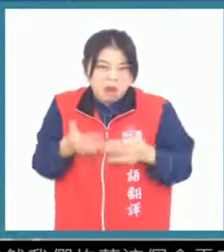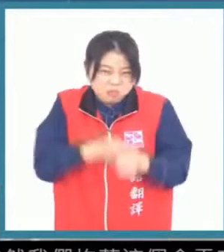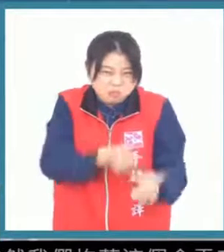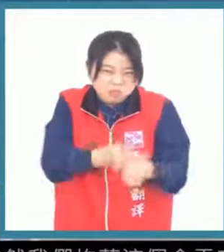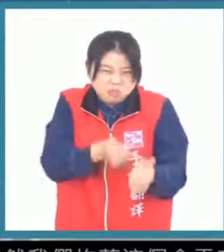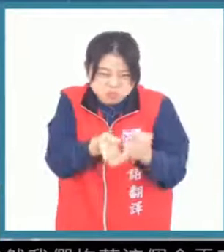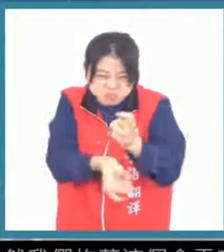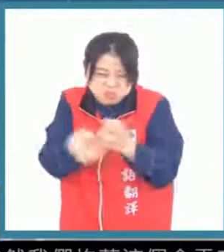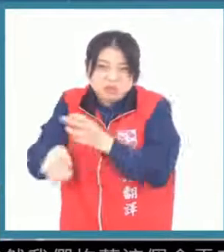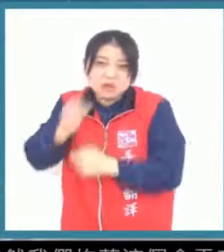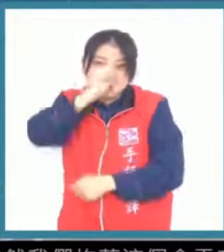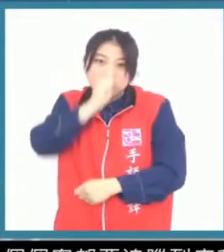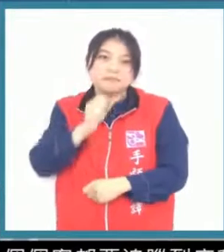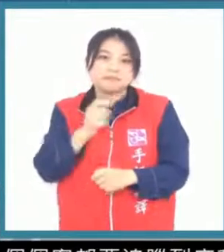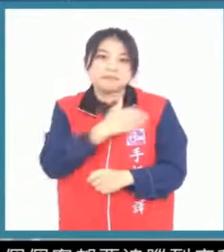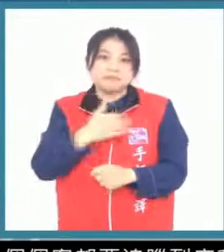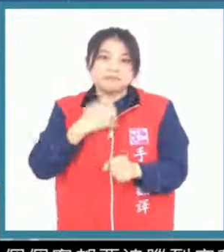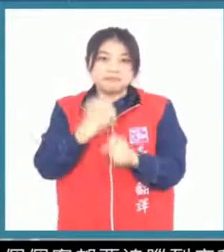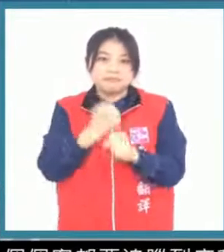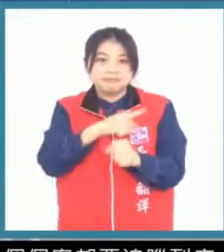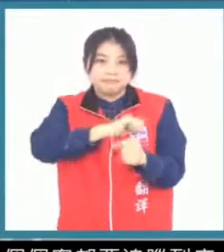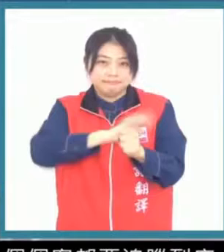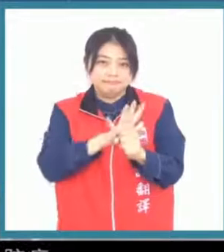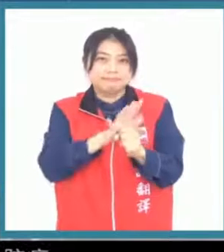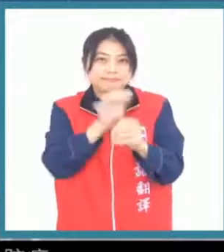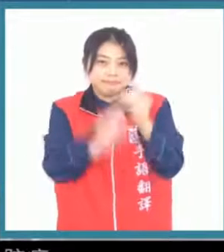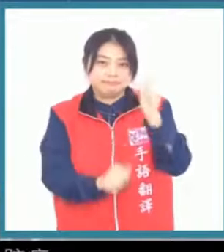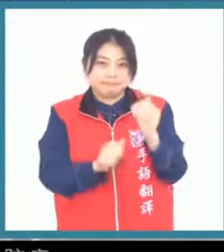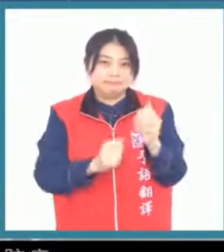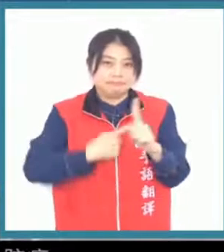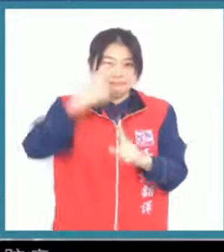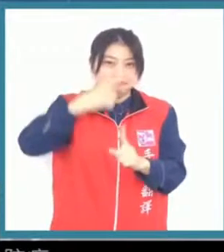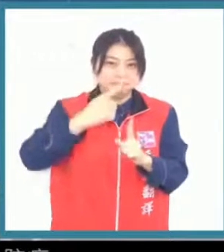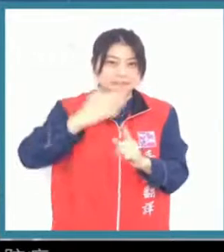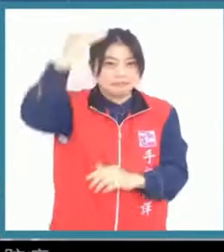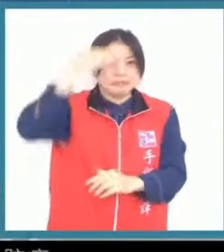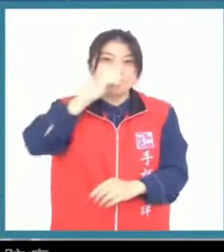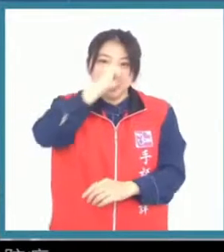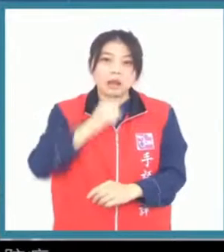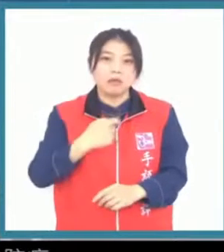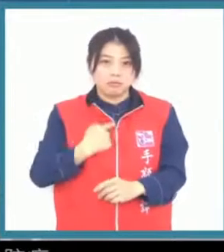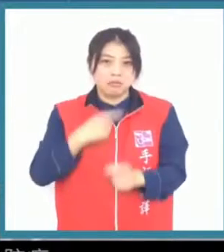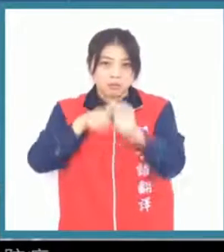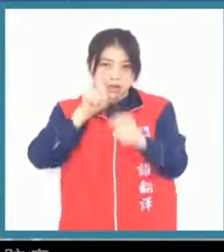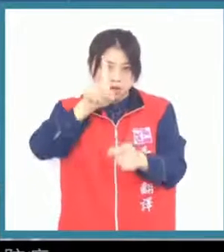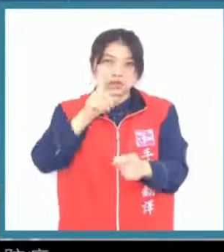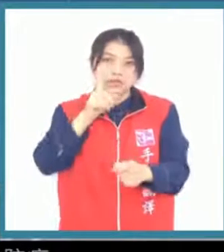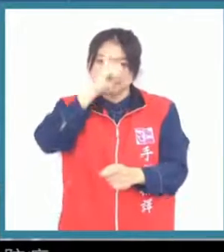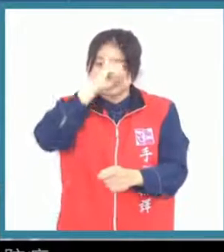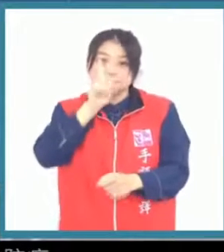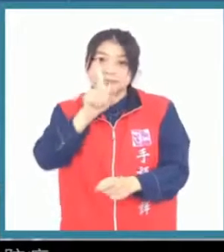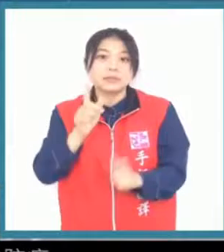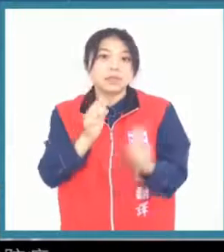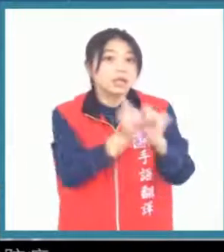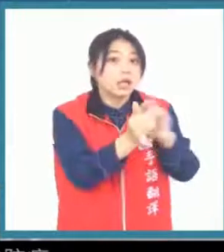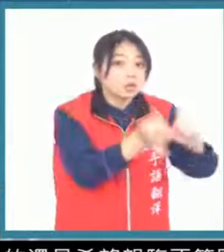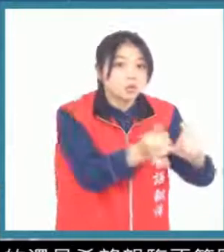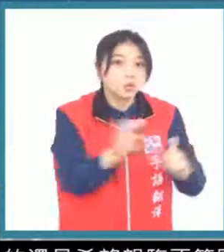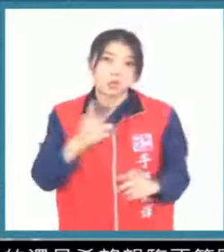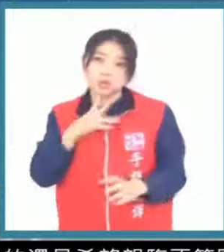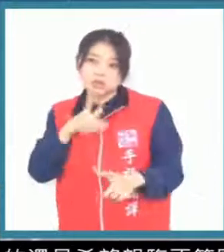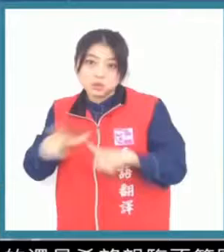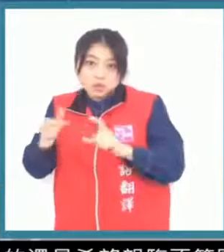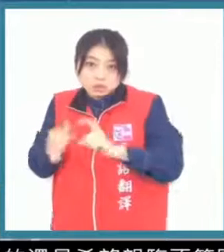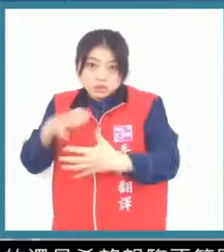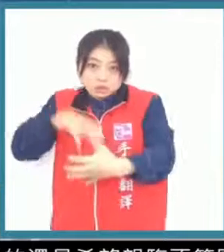来做严格的防疫。那目的还是希望清零，不管园区内或者是社区的防线，我们努